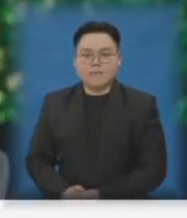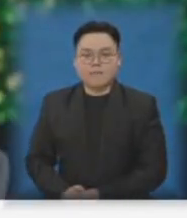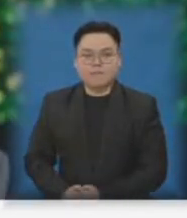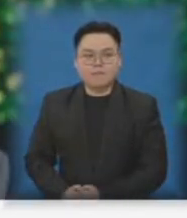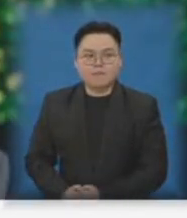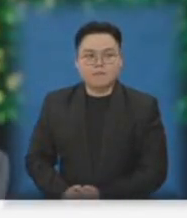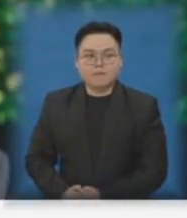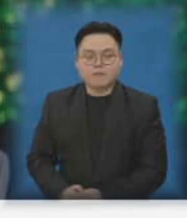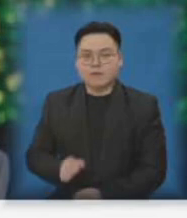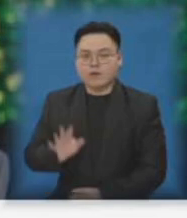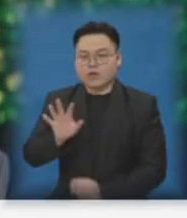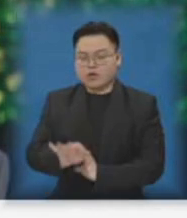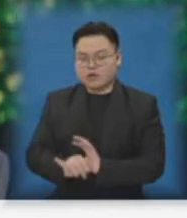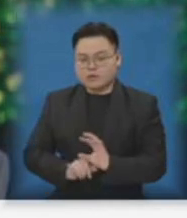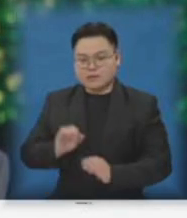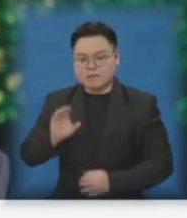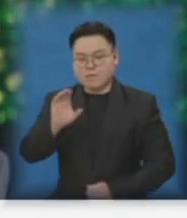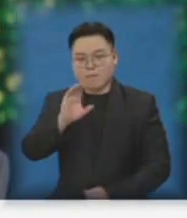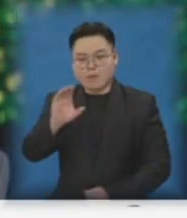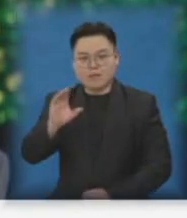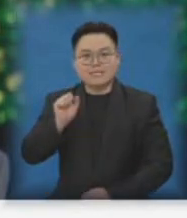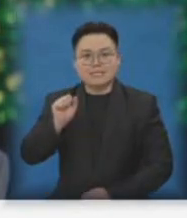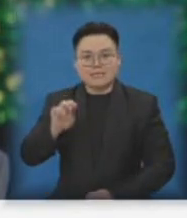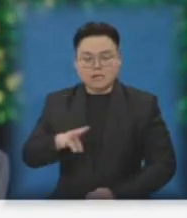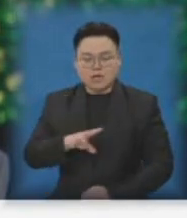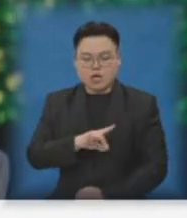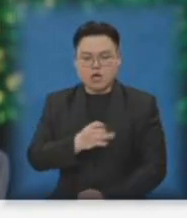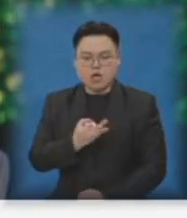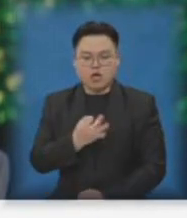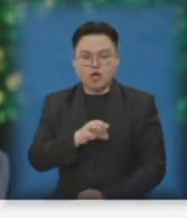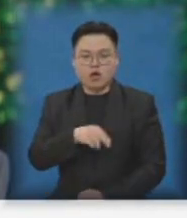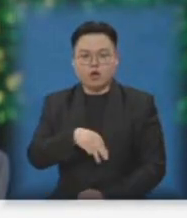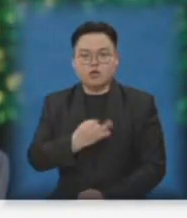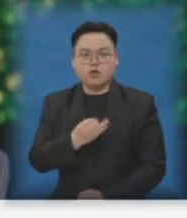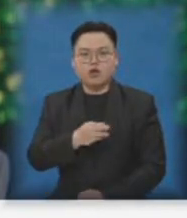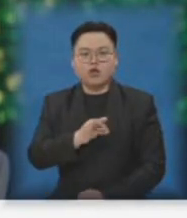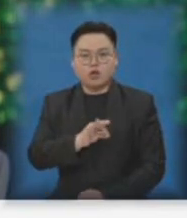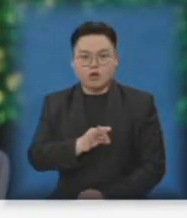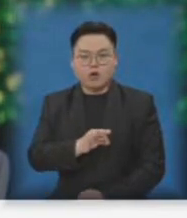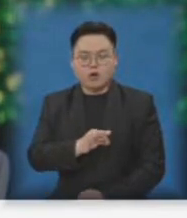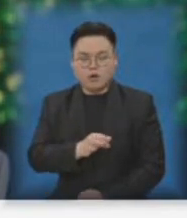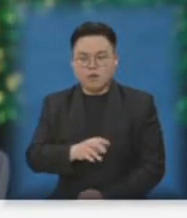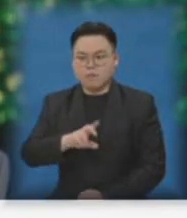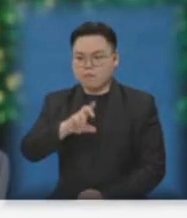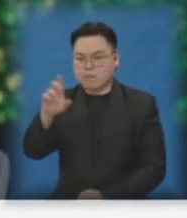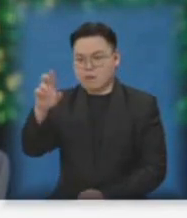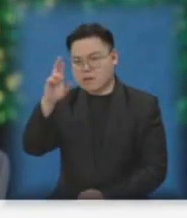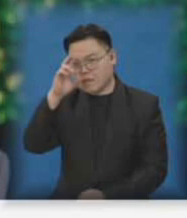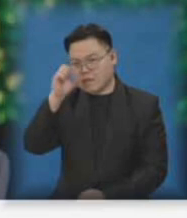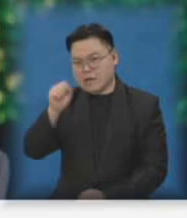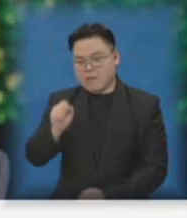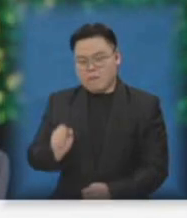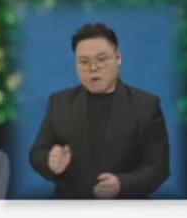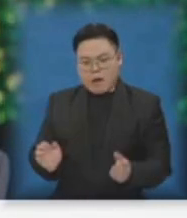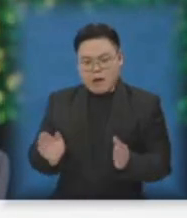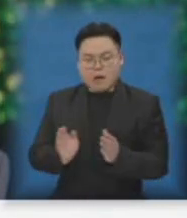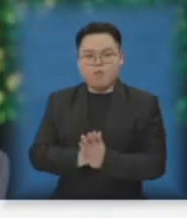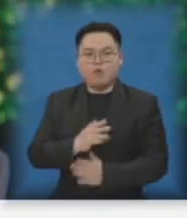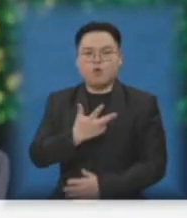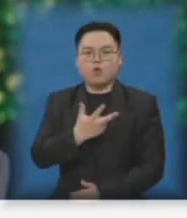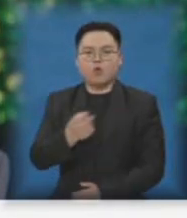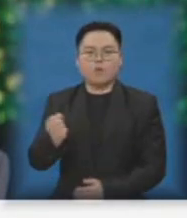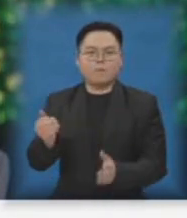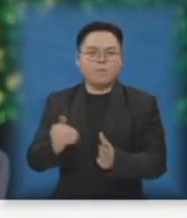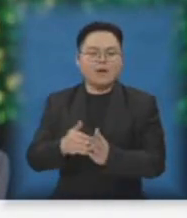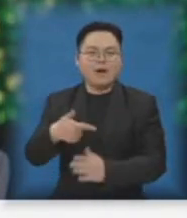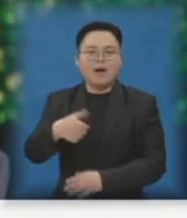SCC-ийн олон улсын байгаль хамгаалалт сан Rio Tinto Монгол компани байгаль орчин аялал жуулчлалын яам хамтарсан 300 мянган